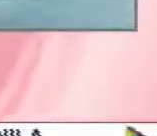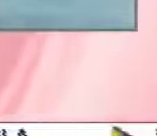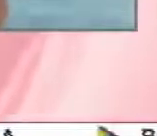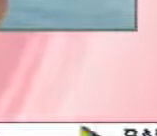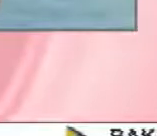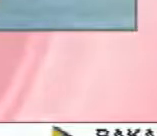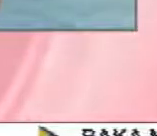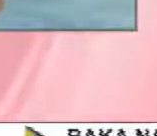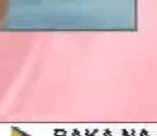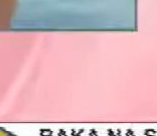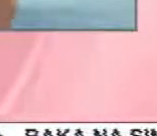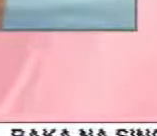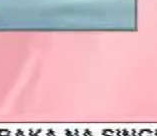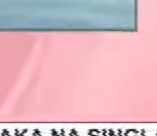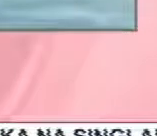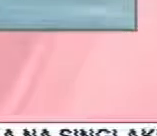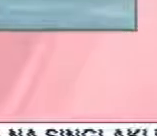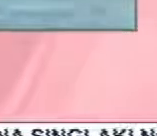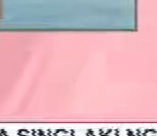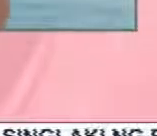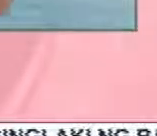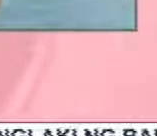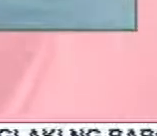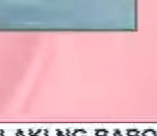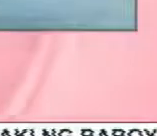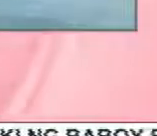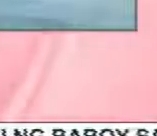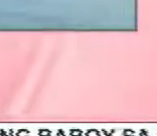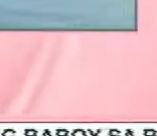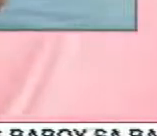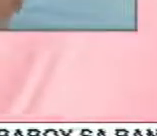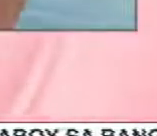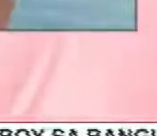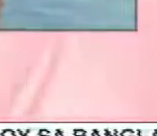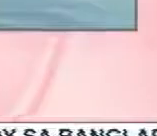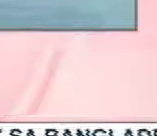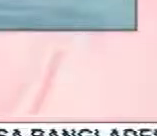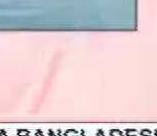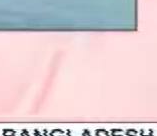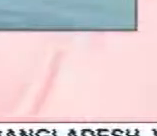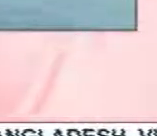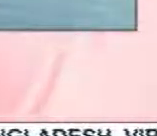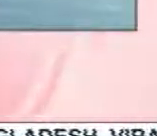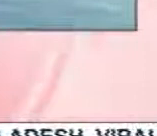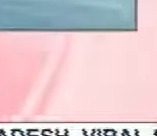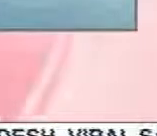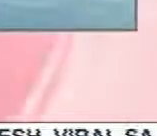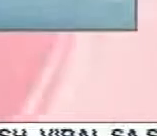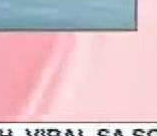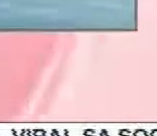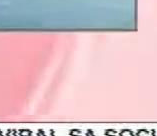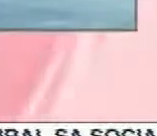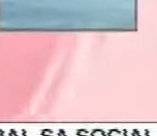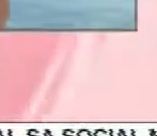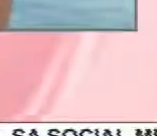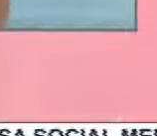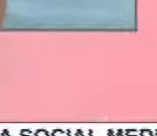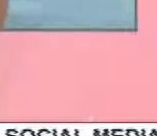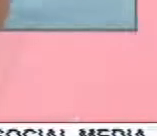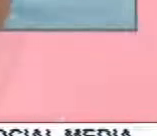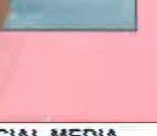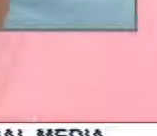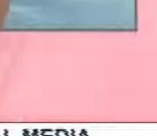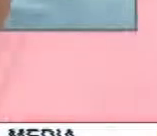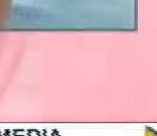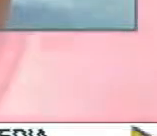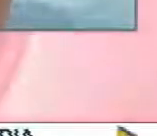Tagaytay. Sila ba ay patungo ng Tanawan, Batangas o patungong Laurel, Batangas kung sila ililikas kapag medyo talagang nag-escalate